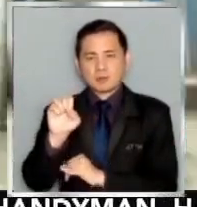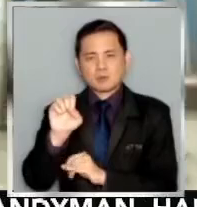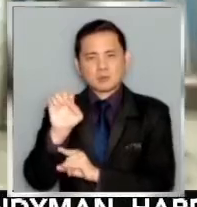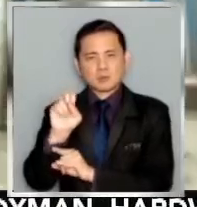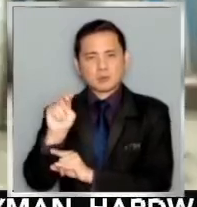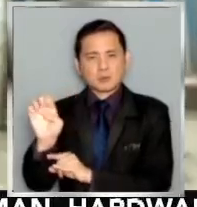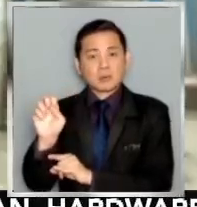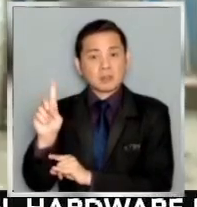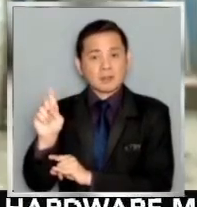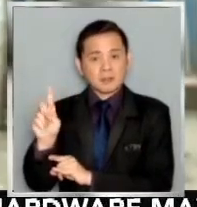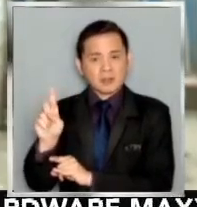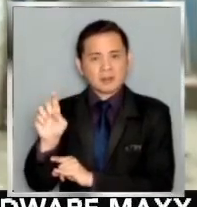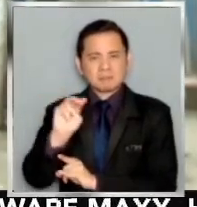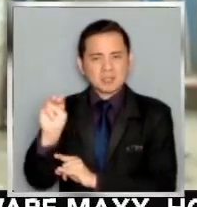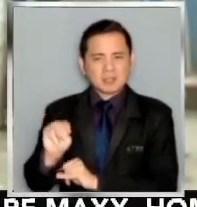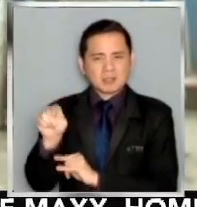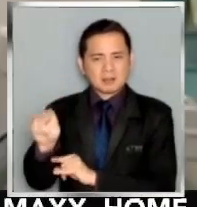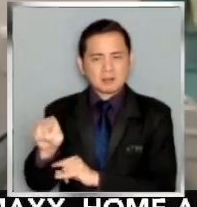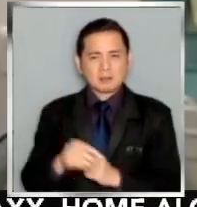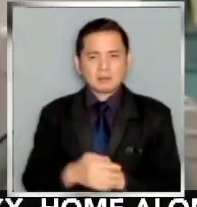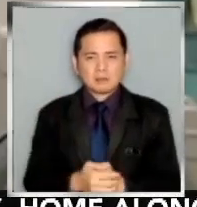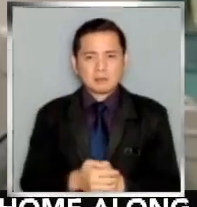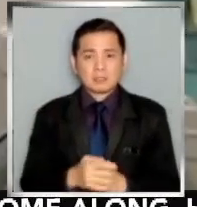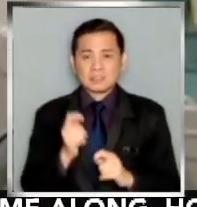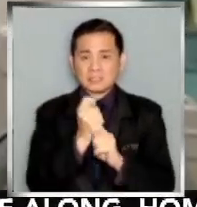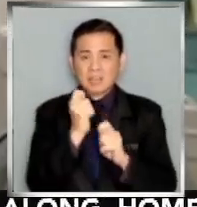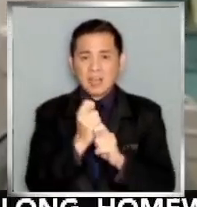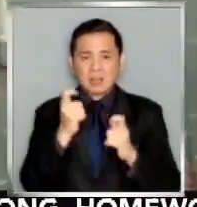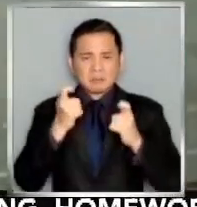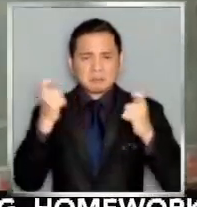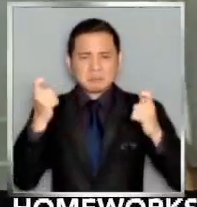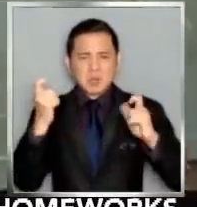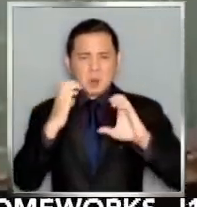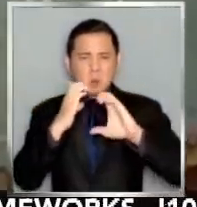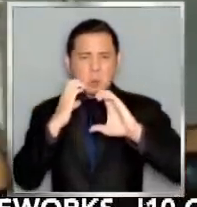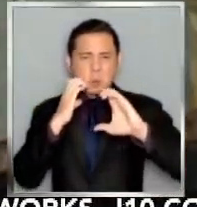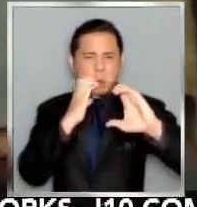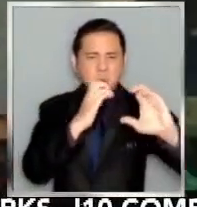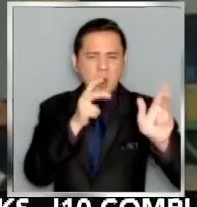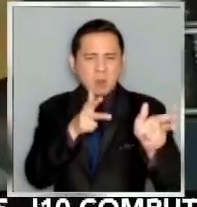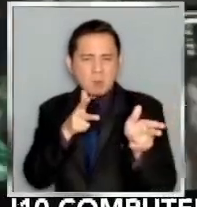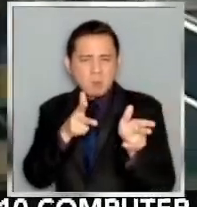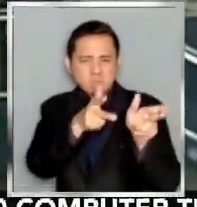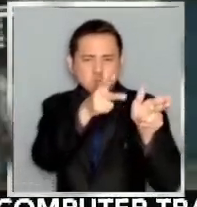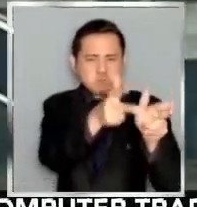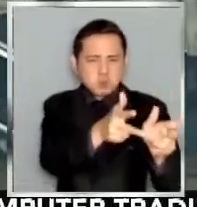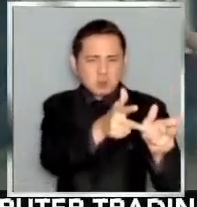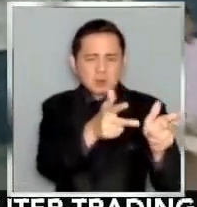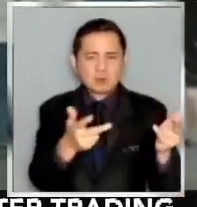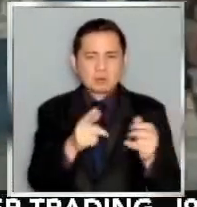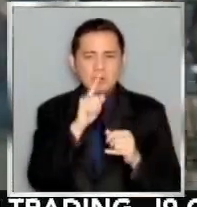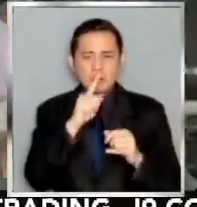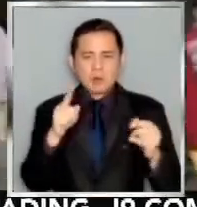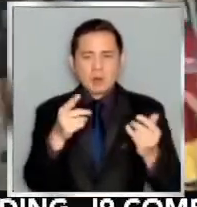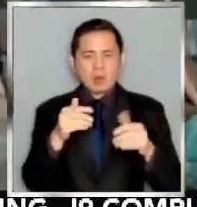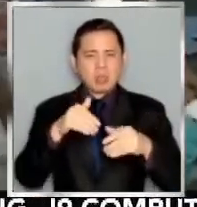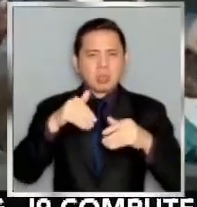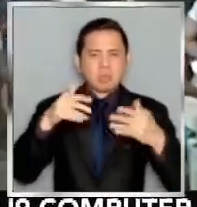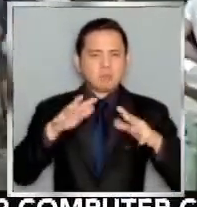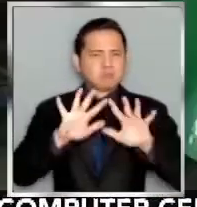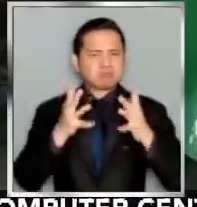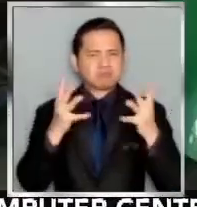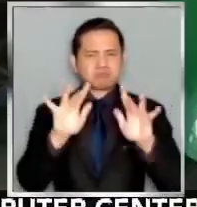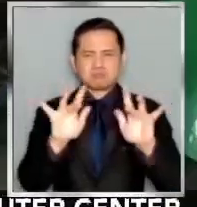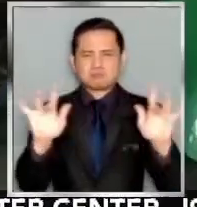Maynila. Ginawang paradahan ng 2 malaking truck na halos sakupin na ang espasyo ng court. Nagsimula po kasi yan nung pandemic